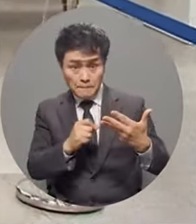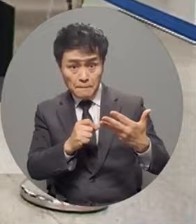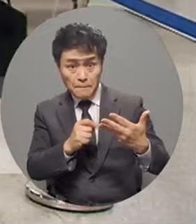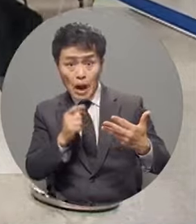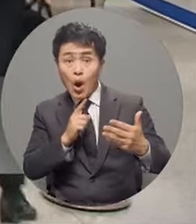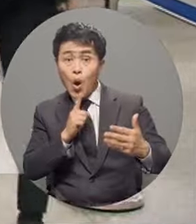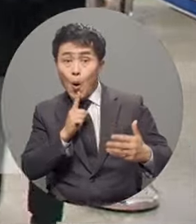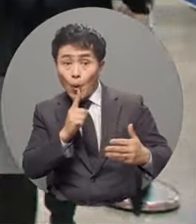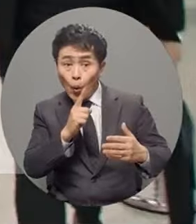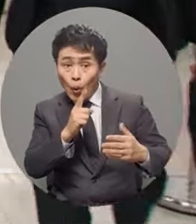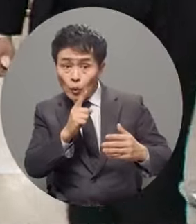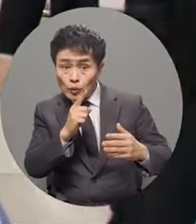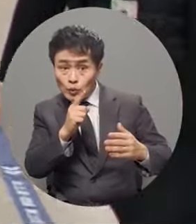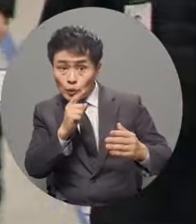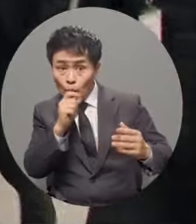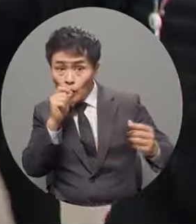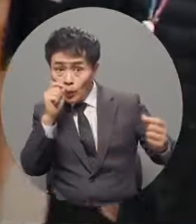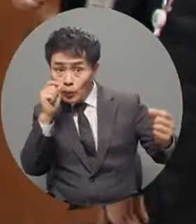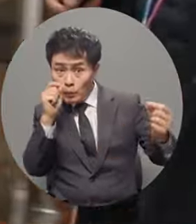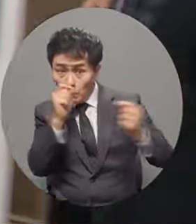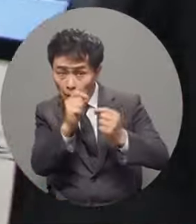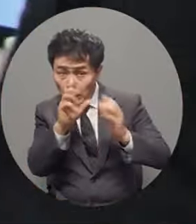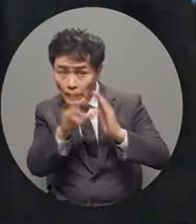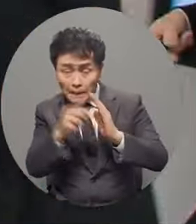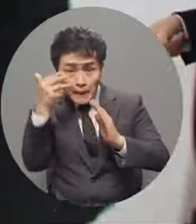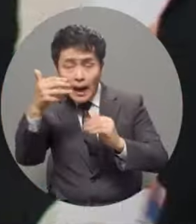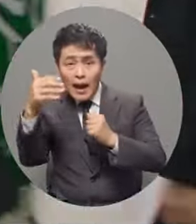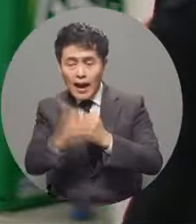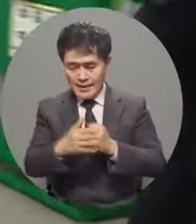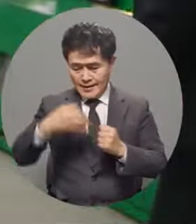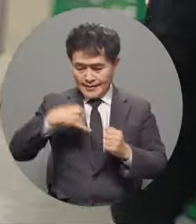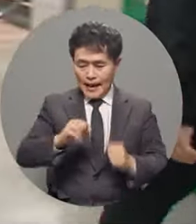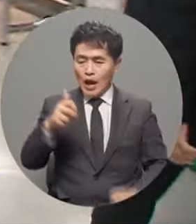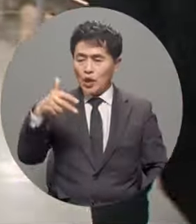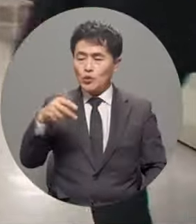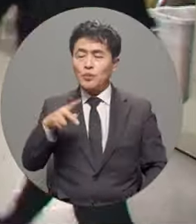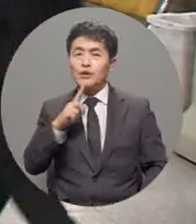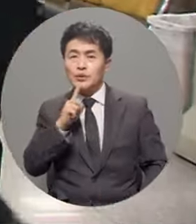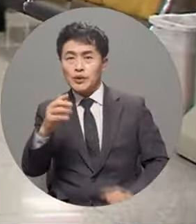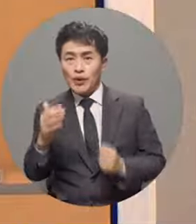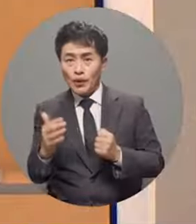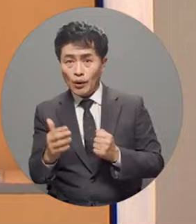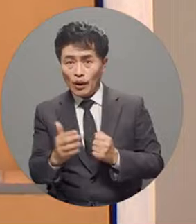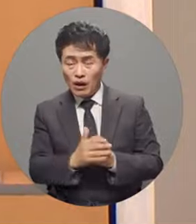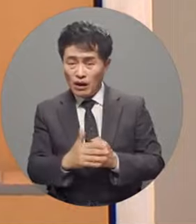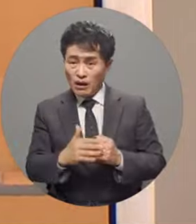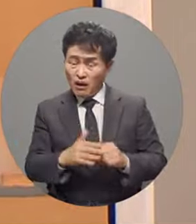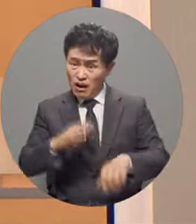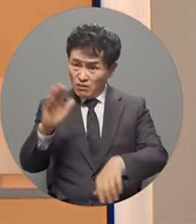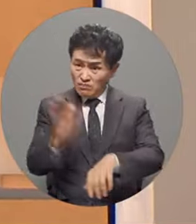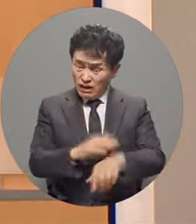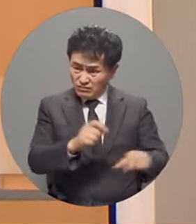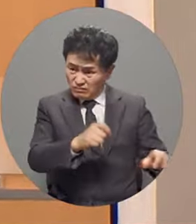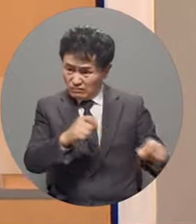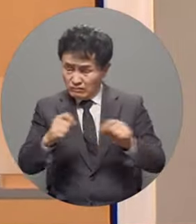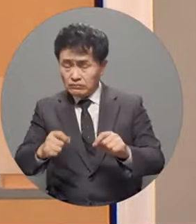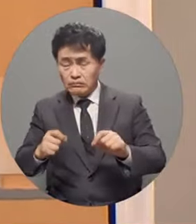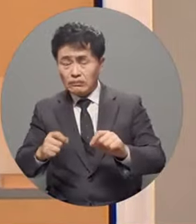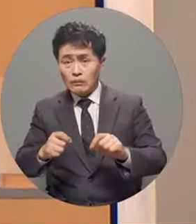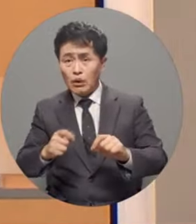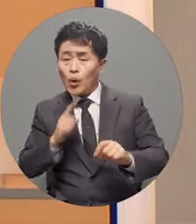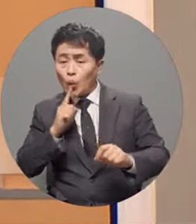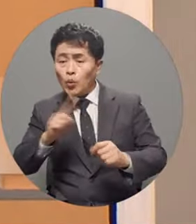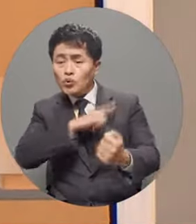딸인 조민 씨까지 다시 법정에 세웠습니다. 조 씨는 검찰이 부당하게 기소를 늦추며 공소권을 남용했다고